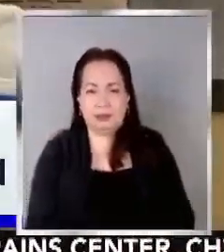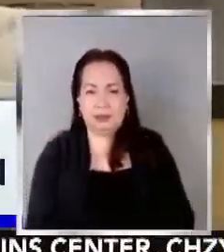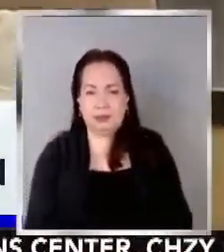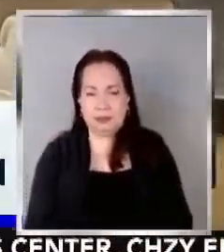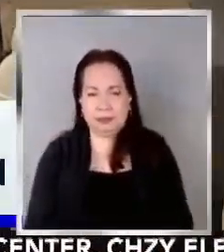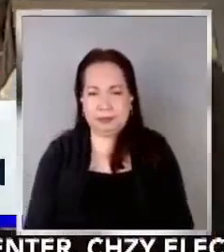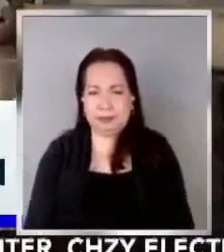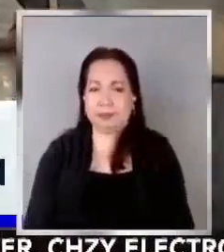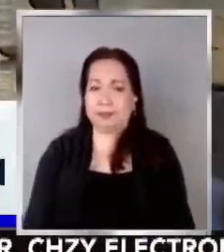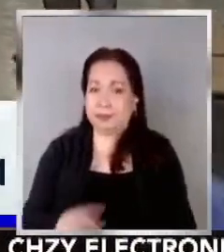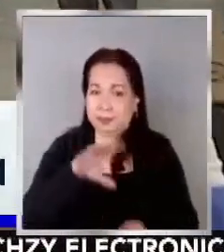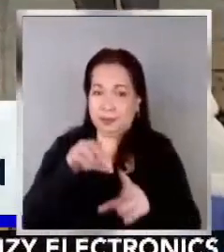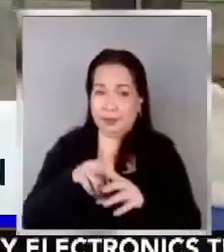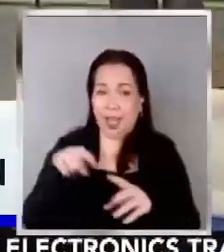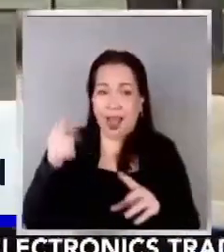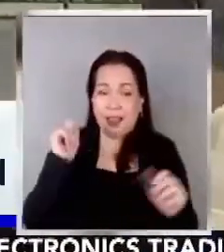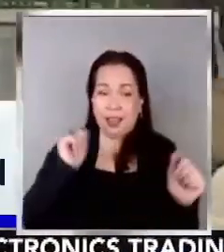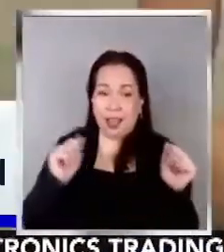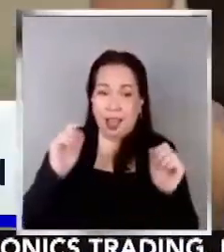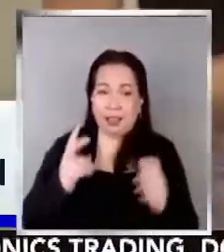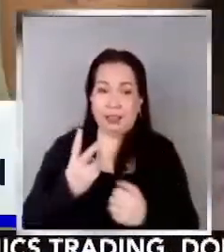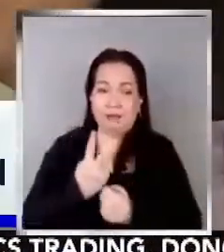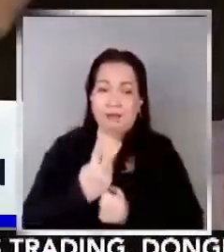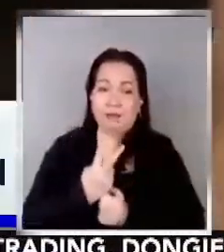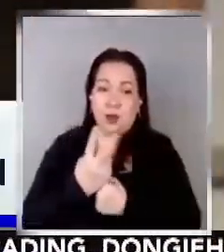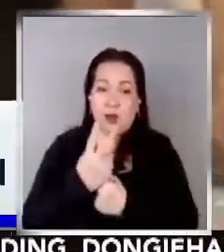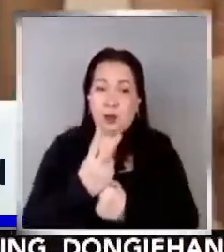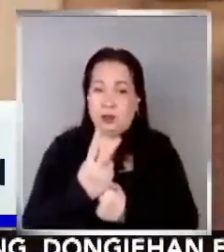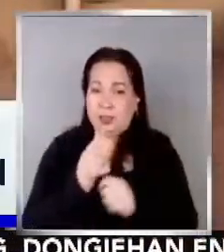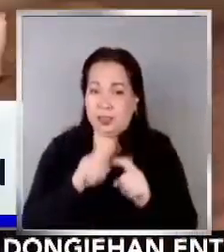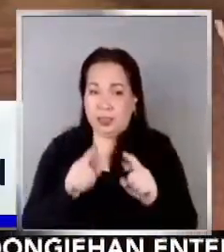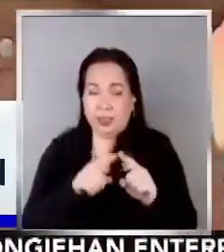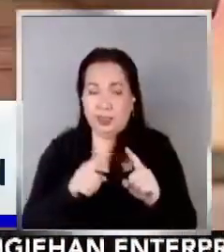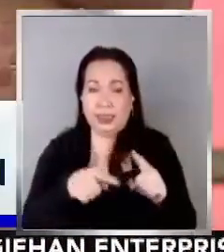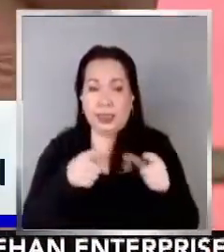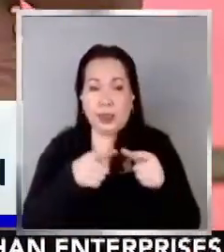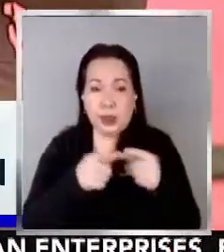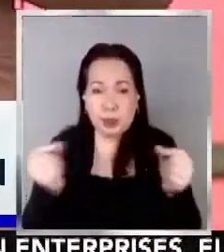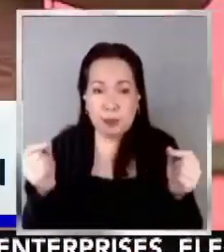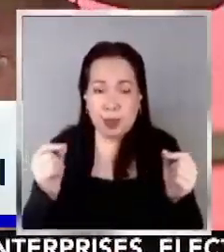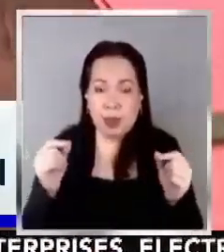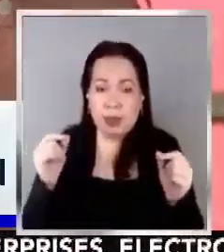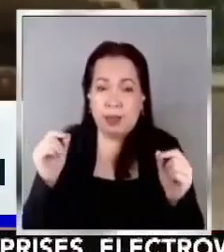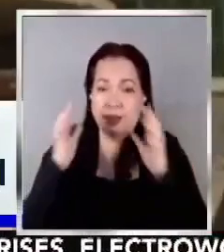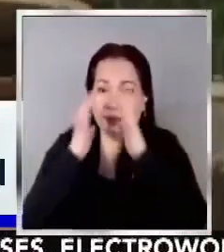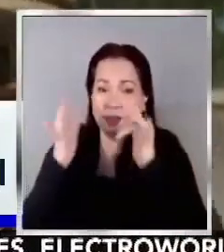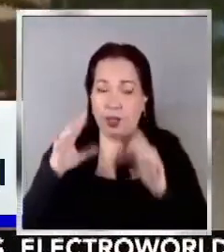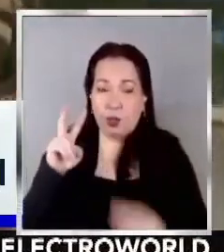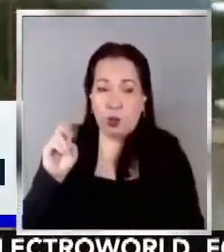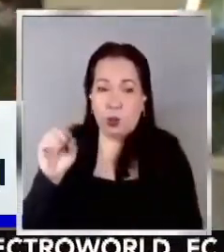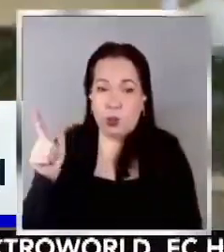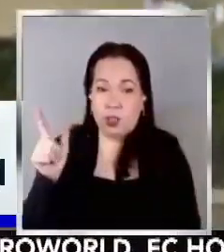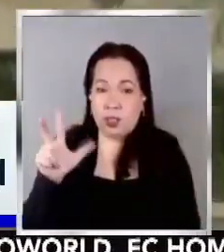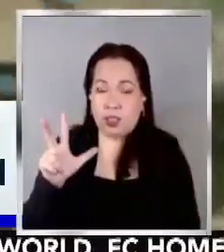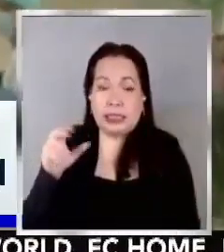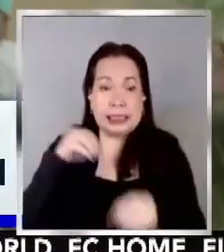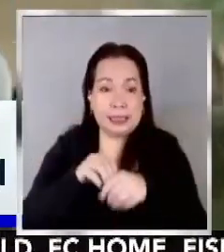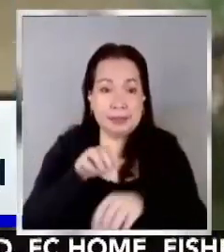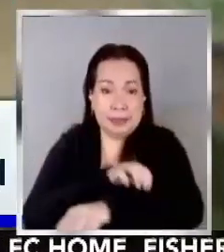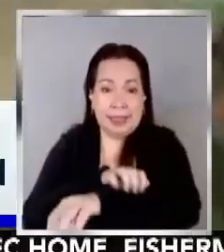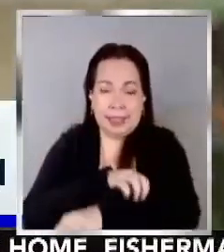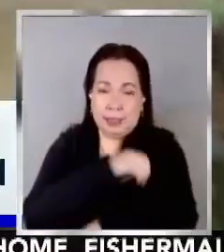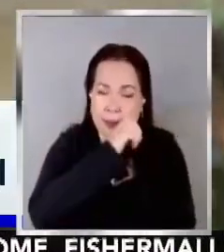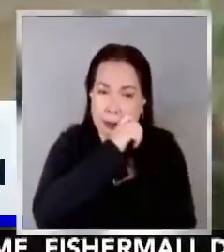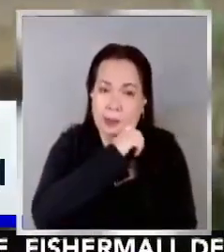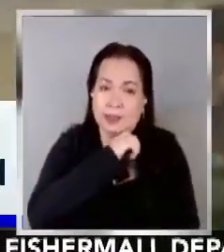Nakisaya rin ang iba pang Voltes 5 Legacy cast sa Japan Fiesta 2023 sa Makati. Nagpakitang gila sina